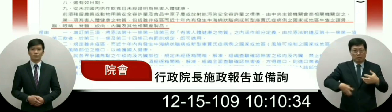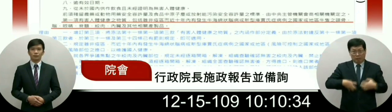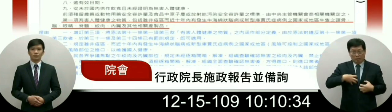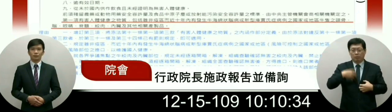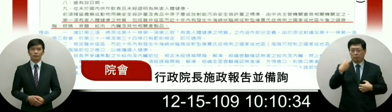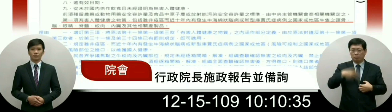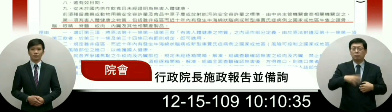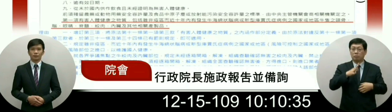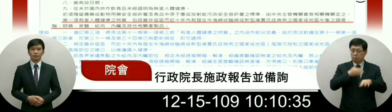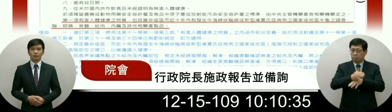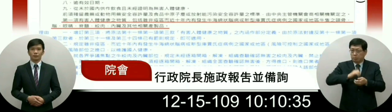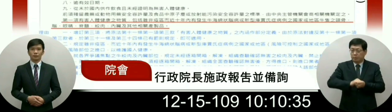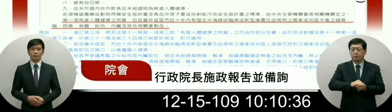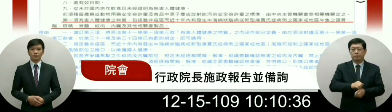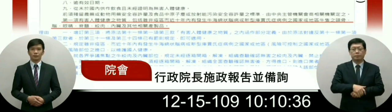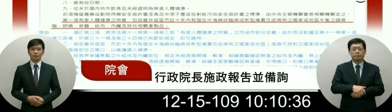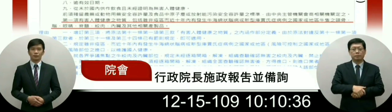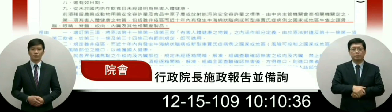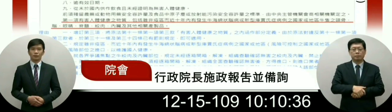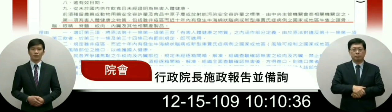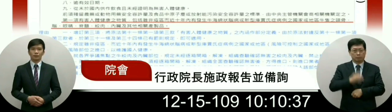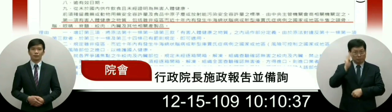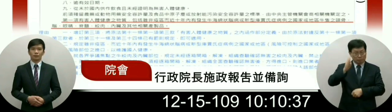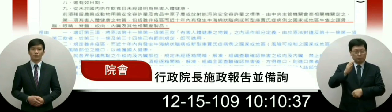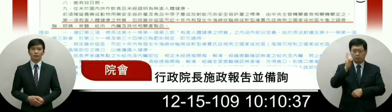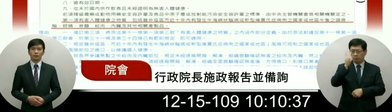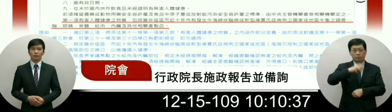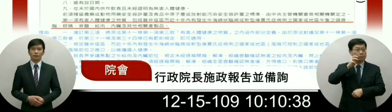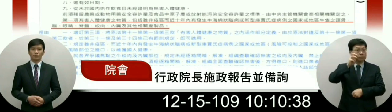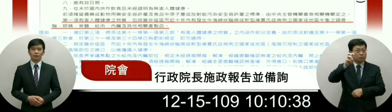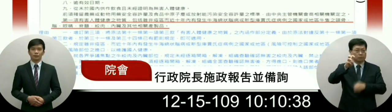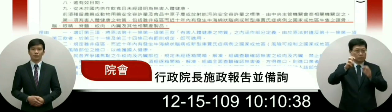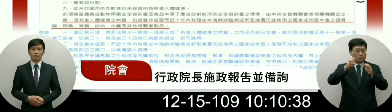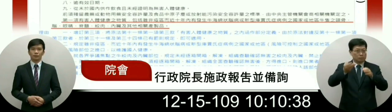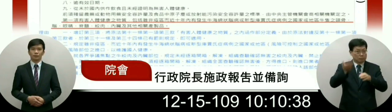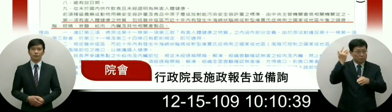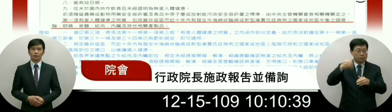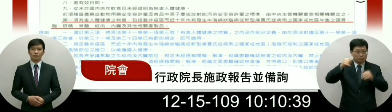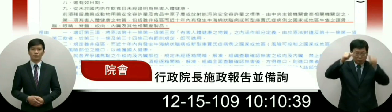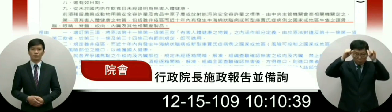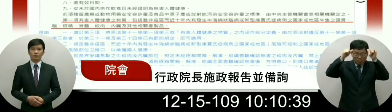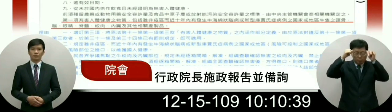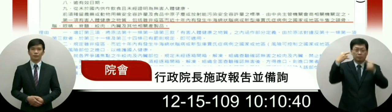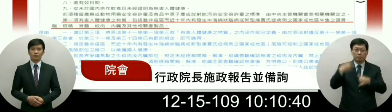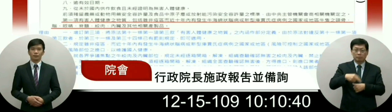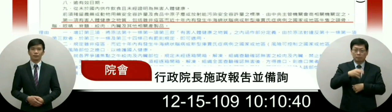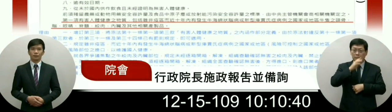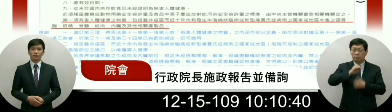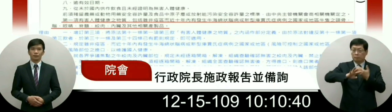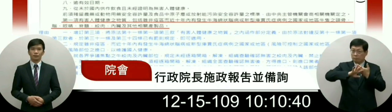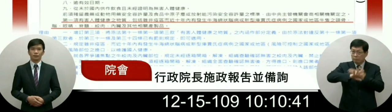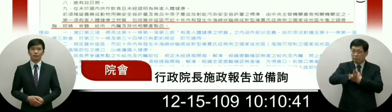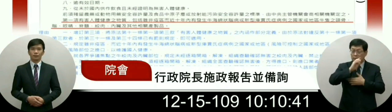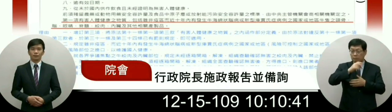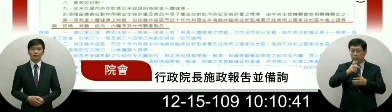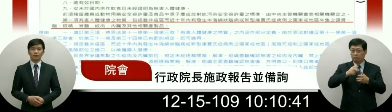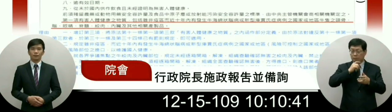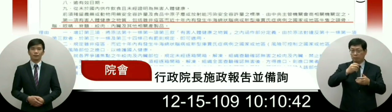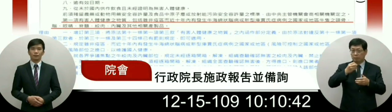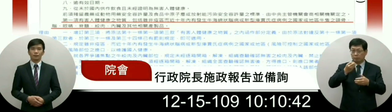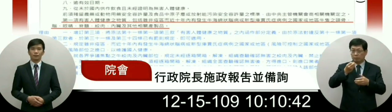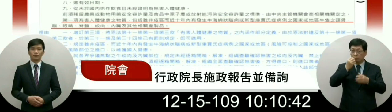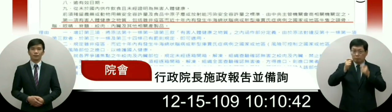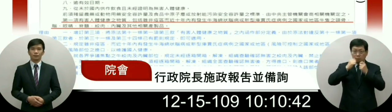我们还通过决议，严禁30个月龄以上的牛只以及相关的制品进